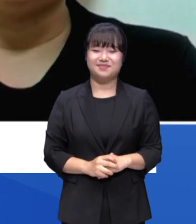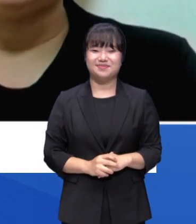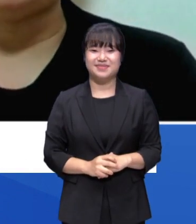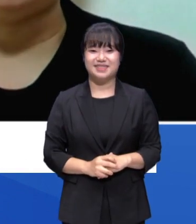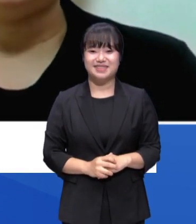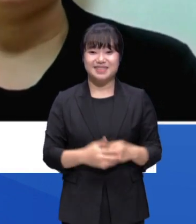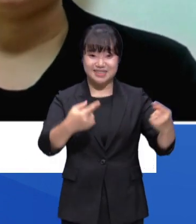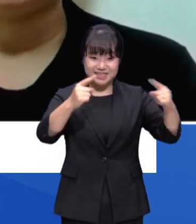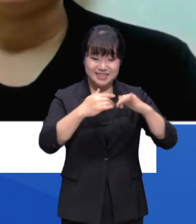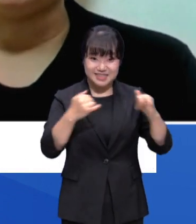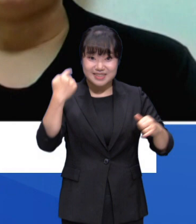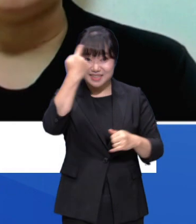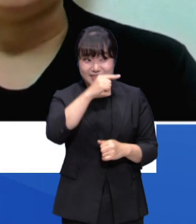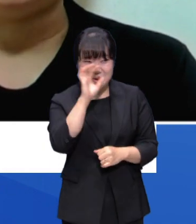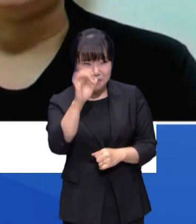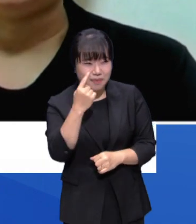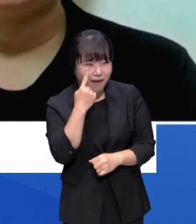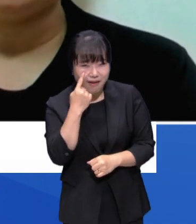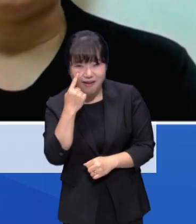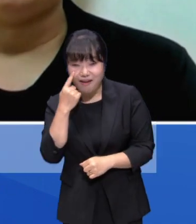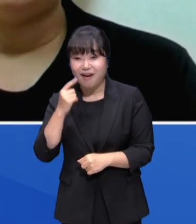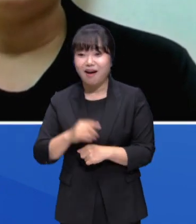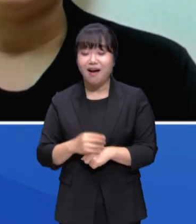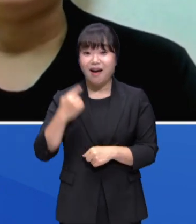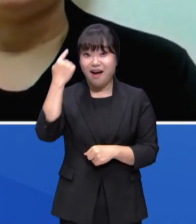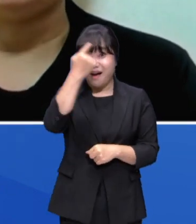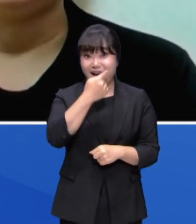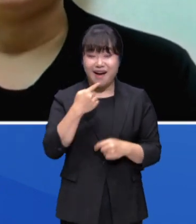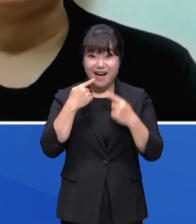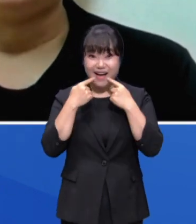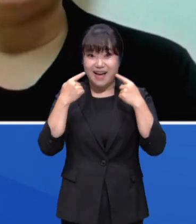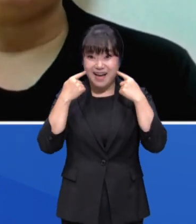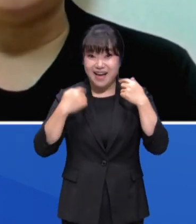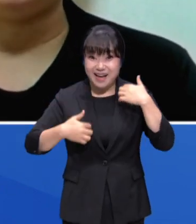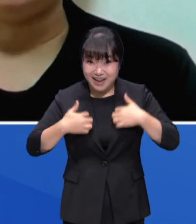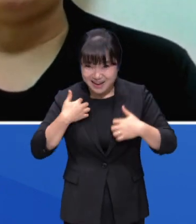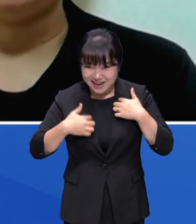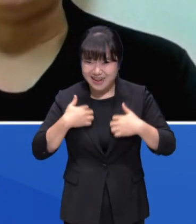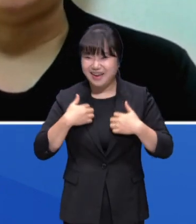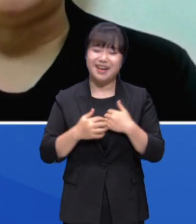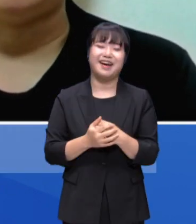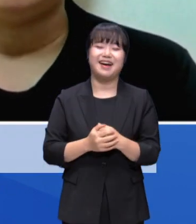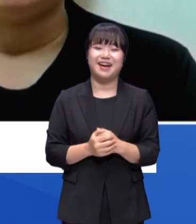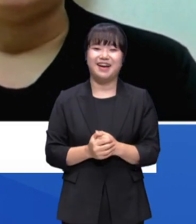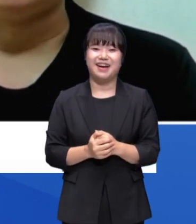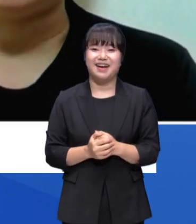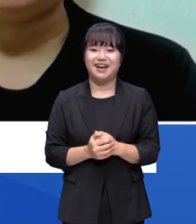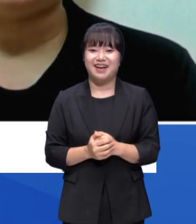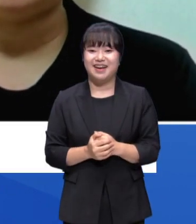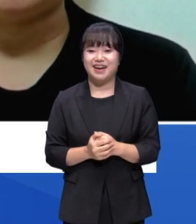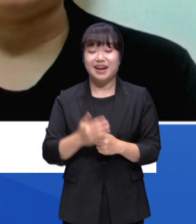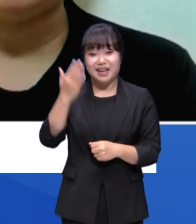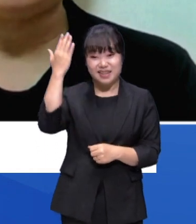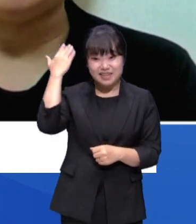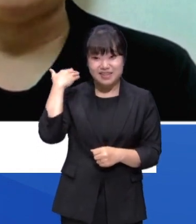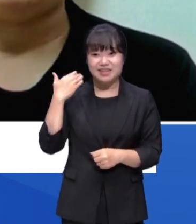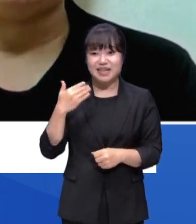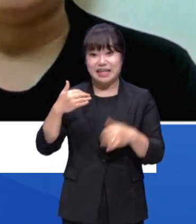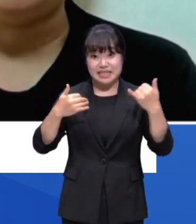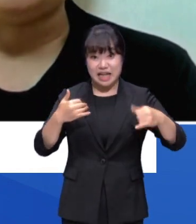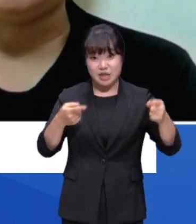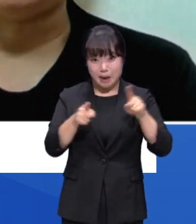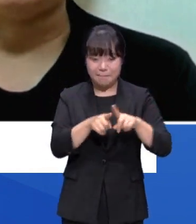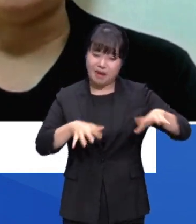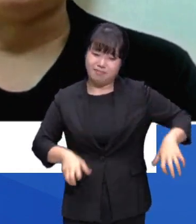함께한 시민들의 반응은 정말 뜨겁고 즐거운 반응들을 보였습니다. 자녀의 손을 잡고 함께